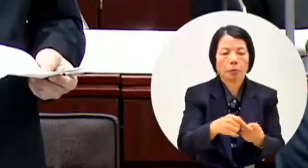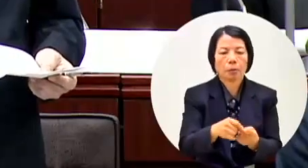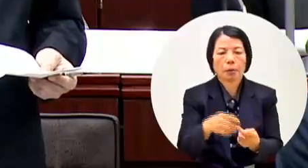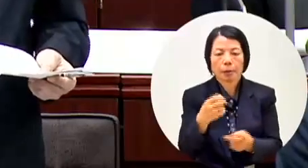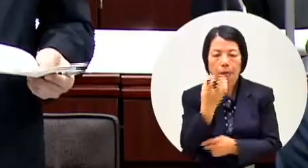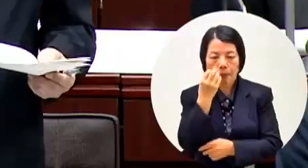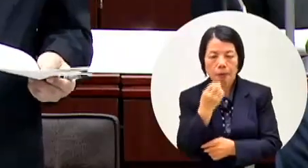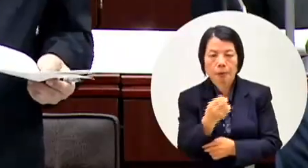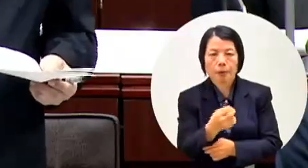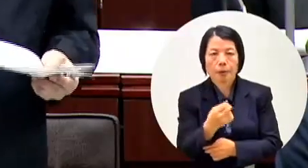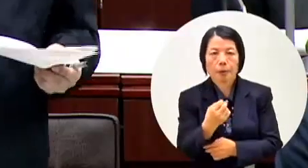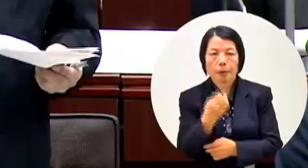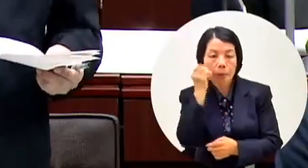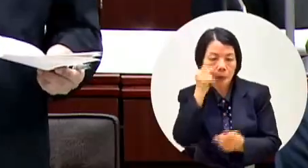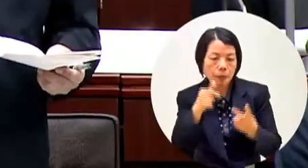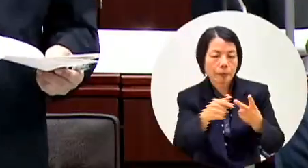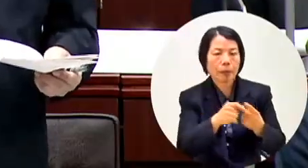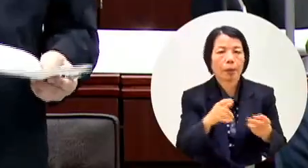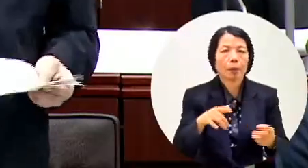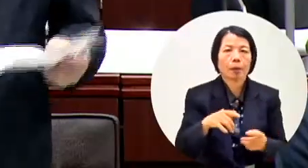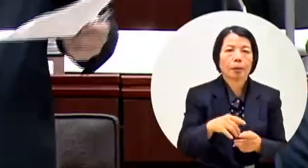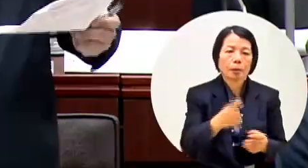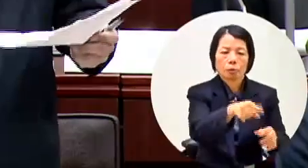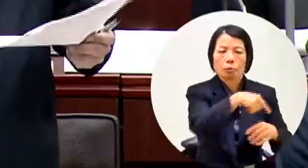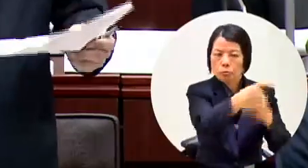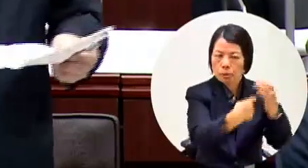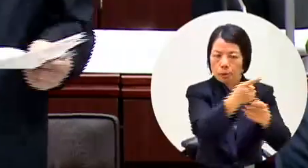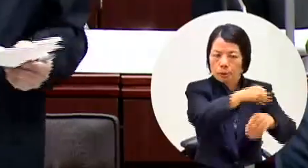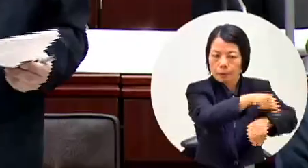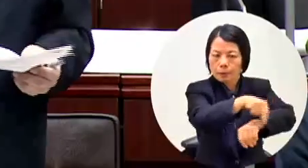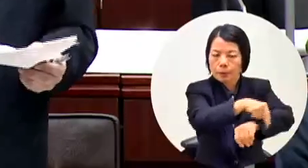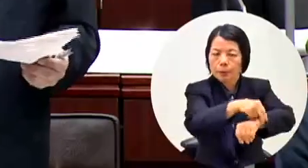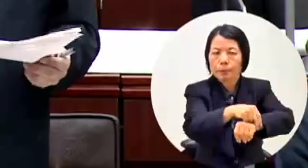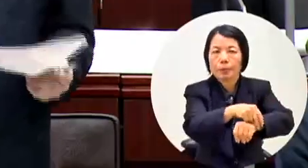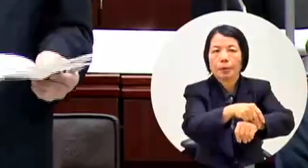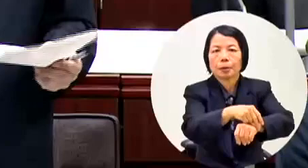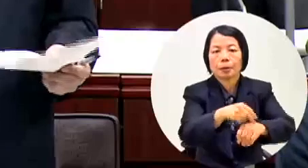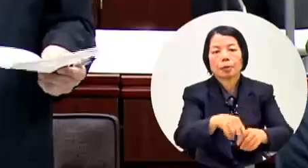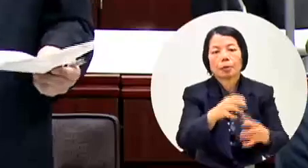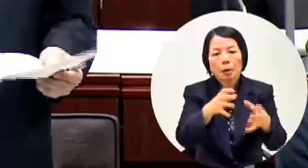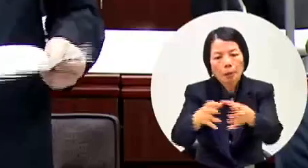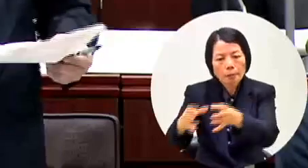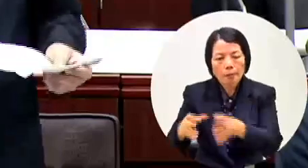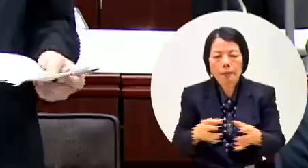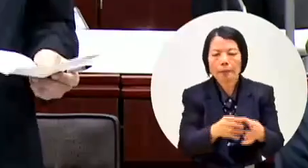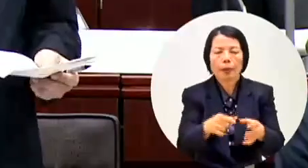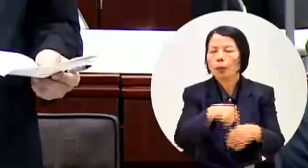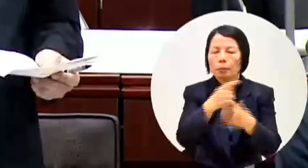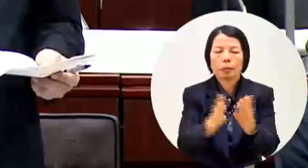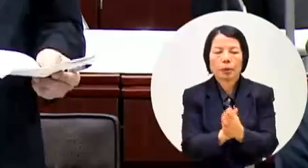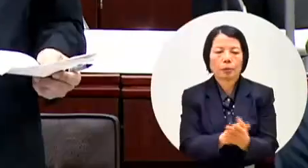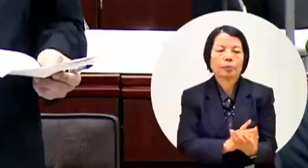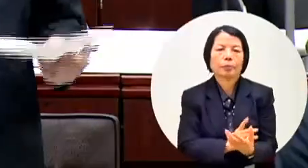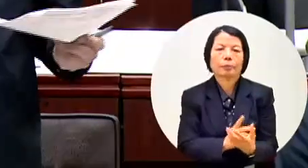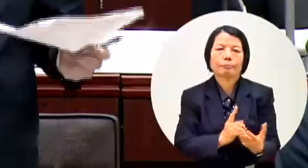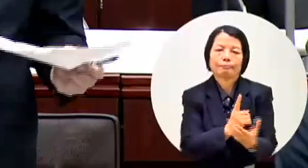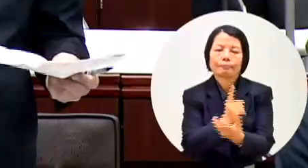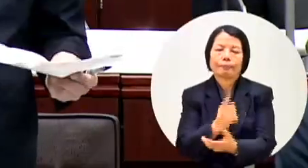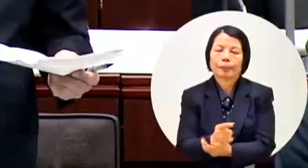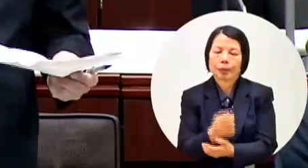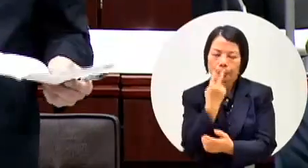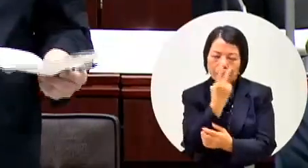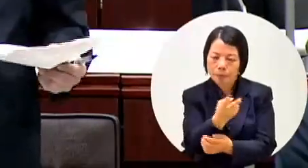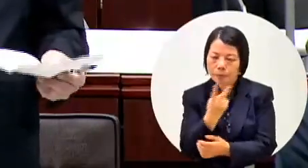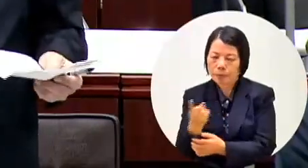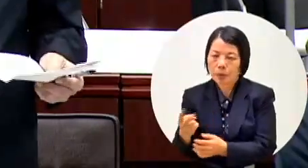场；再安排屠宰场，我们就看屠宰场；安排中联办，安排香港特首行政长官，我们就去啊。我们在怕